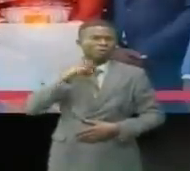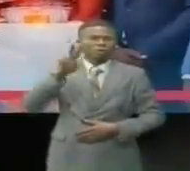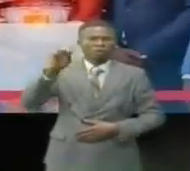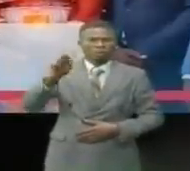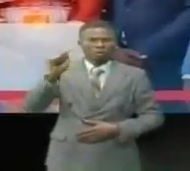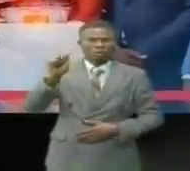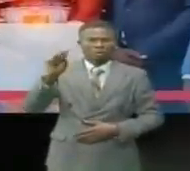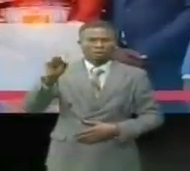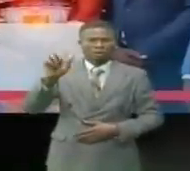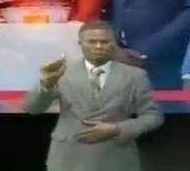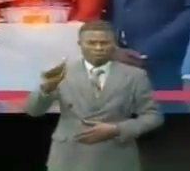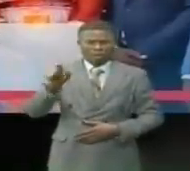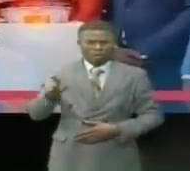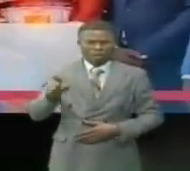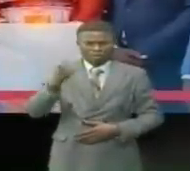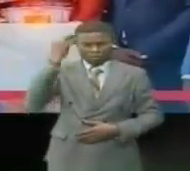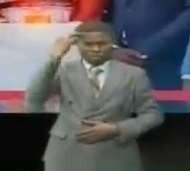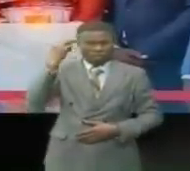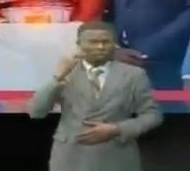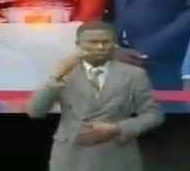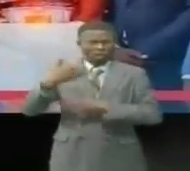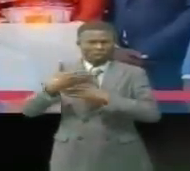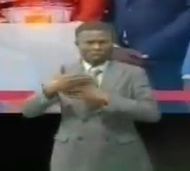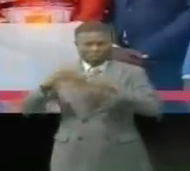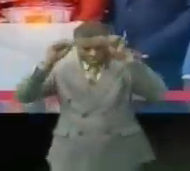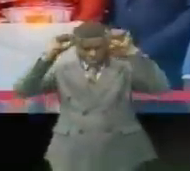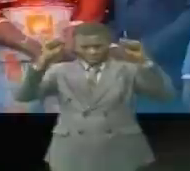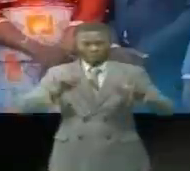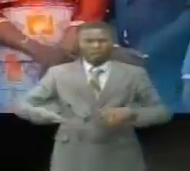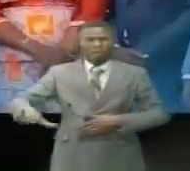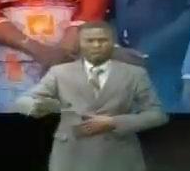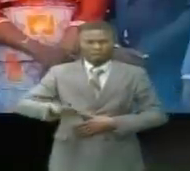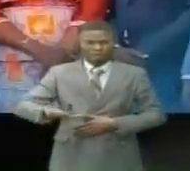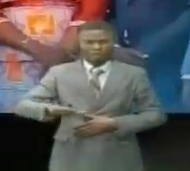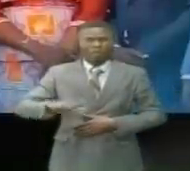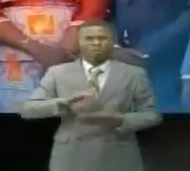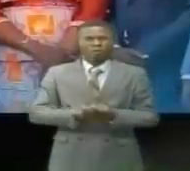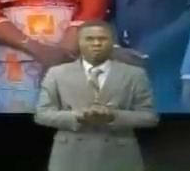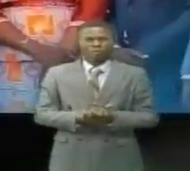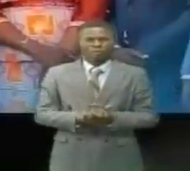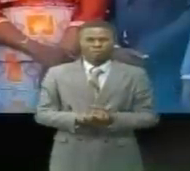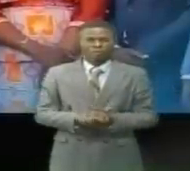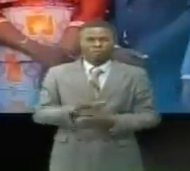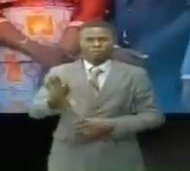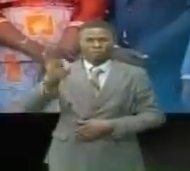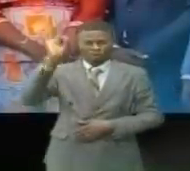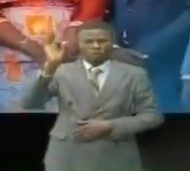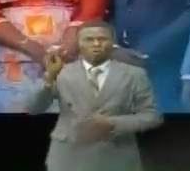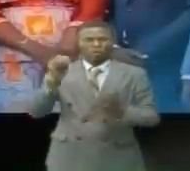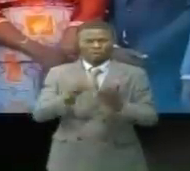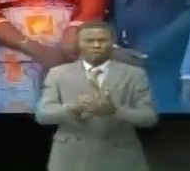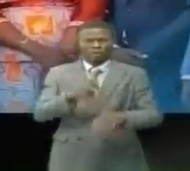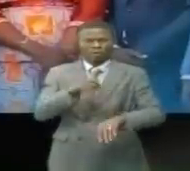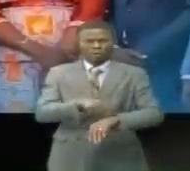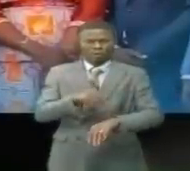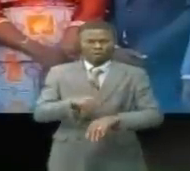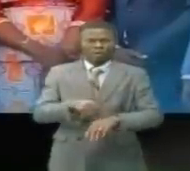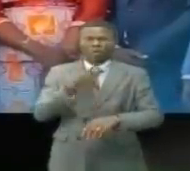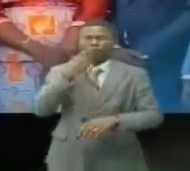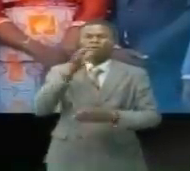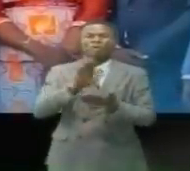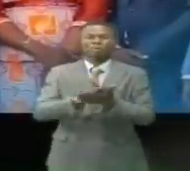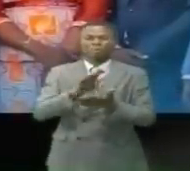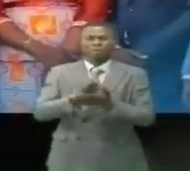Manonina Kyumba, ministre près le président de la République. Saisissons une fois de plus l'occasion de remercier